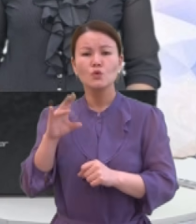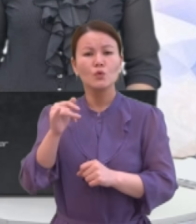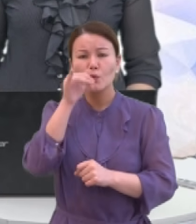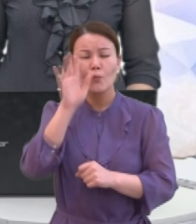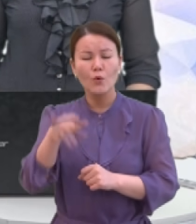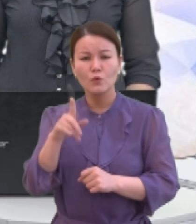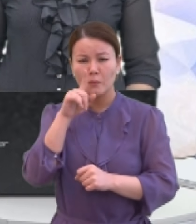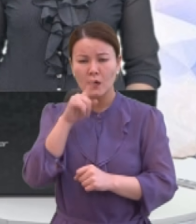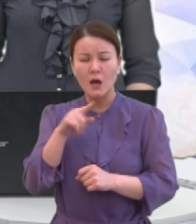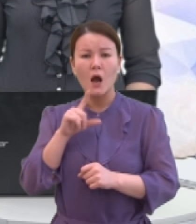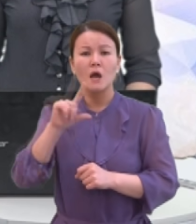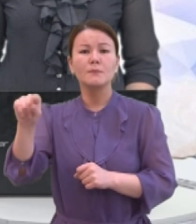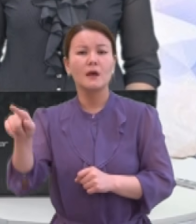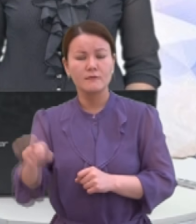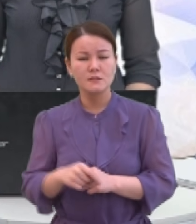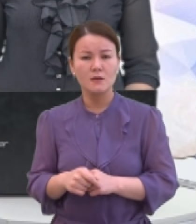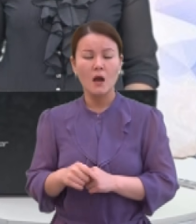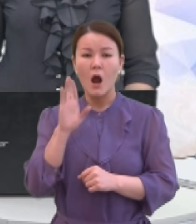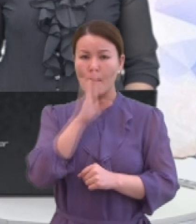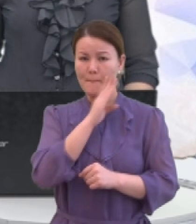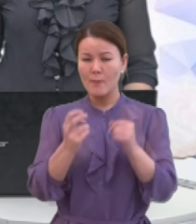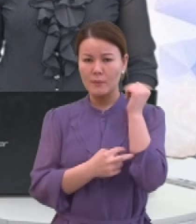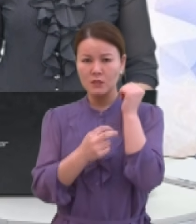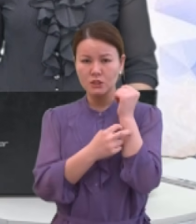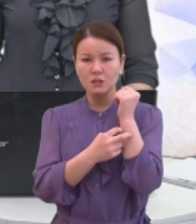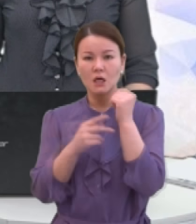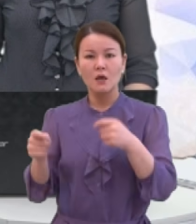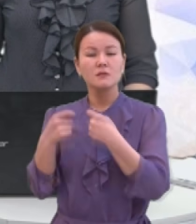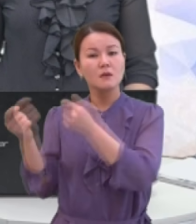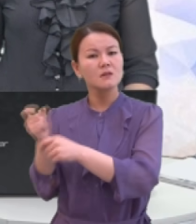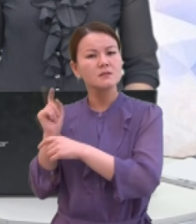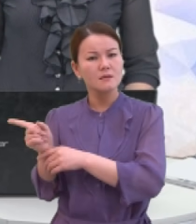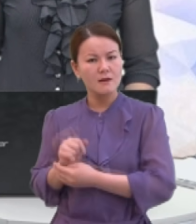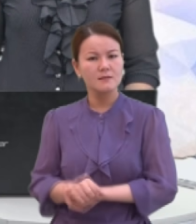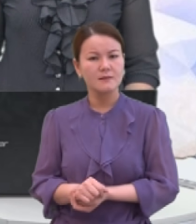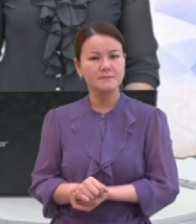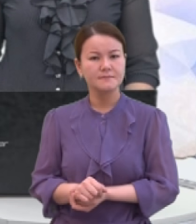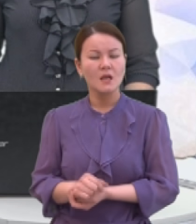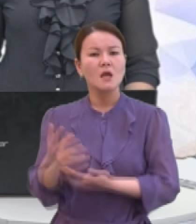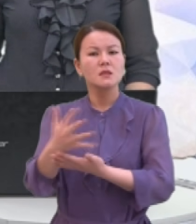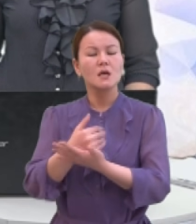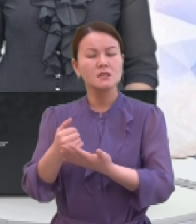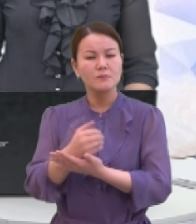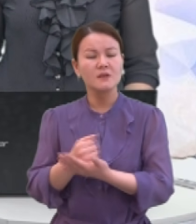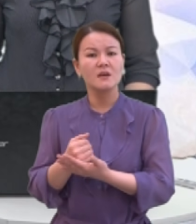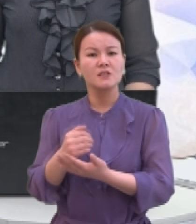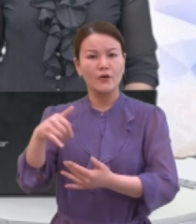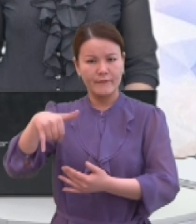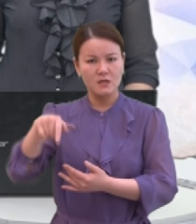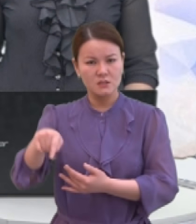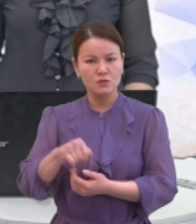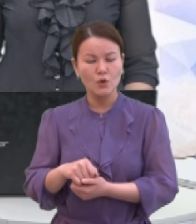пока отправиться мама белль чиха давая им задание на собирать в корзинке